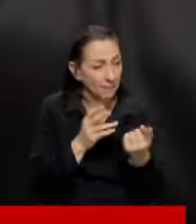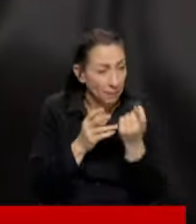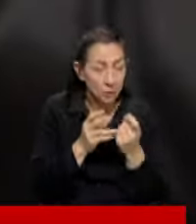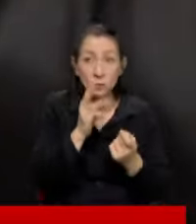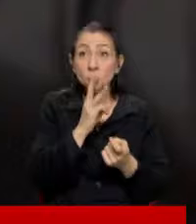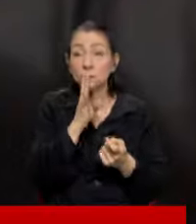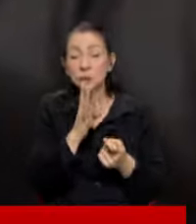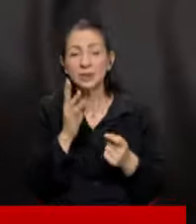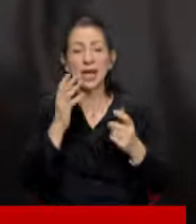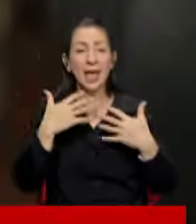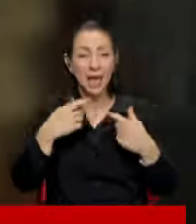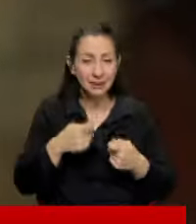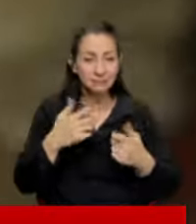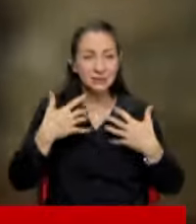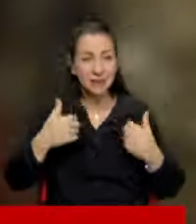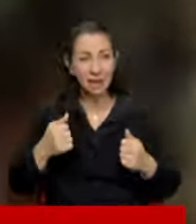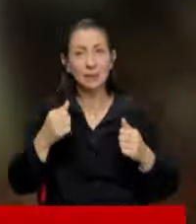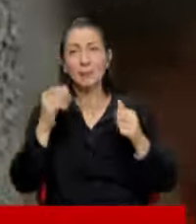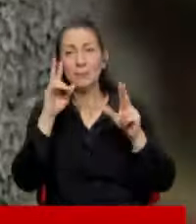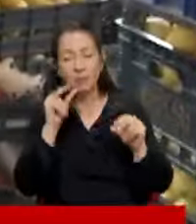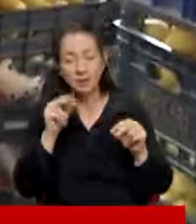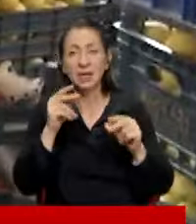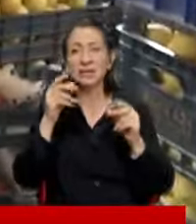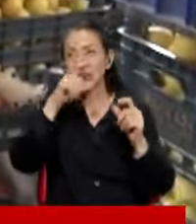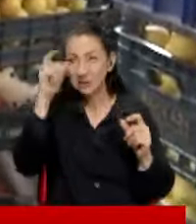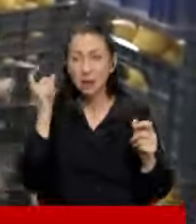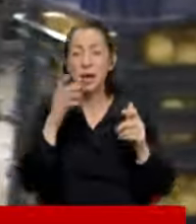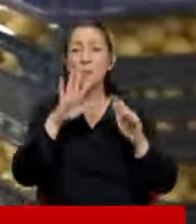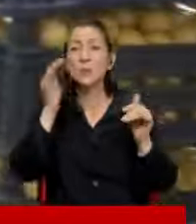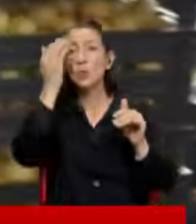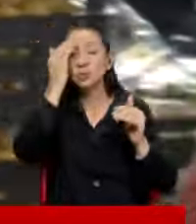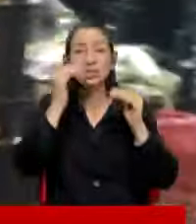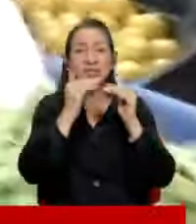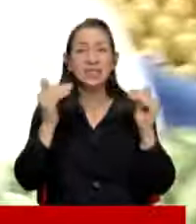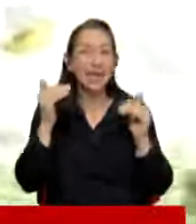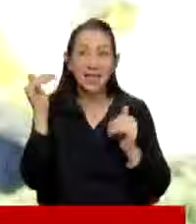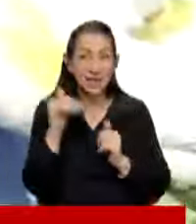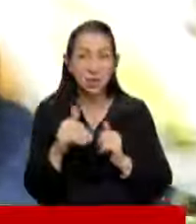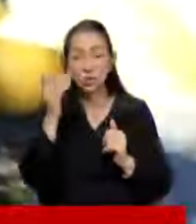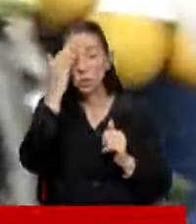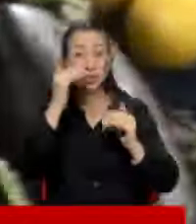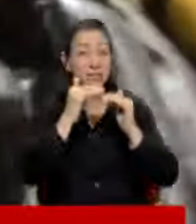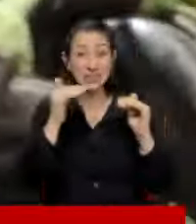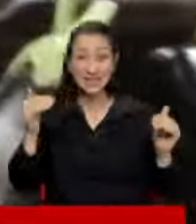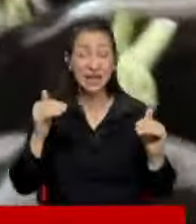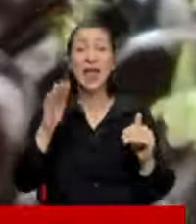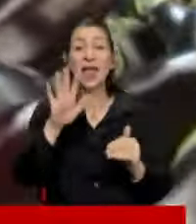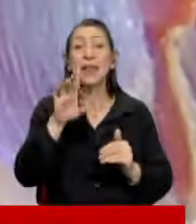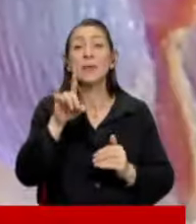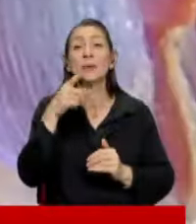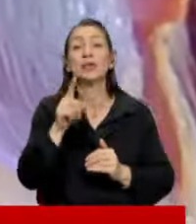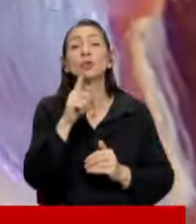eğitim sağma ulaşım gibi giderlerde eklenince yani yoksulluk sınırına gelince yoksulluk sınırı